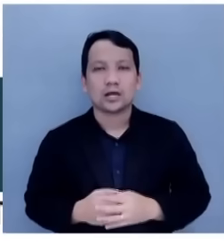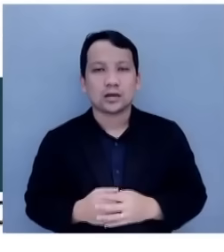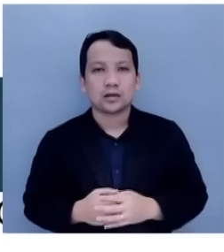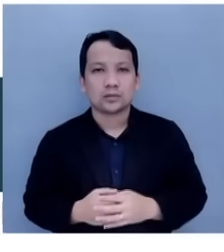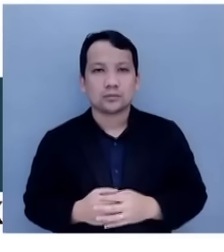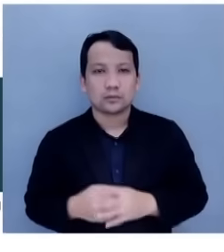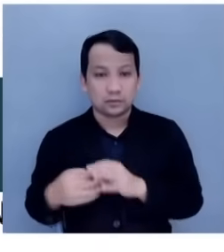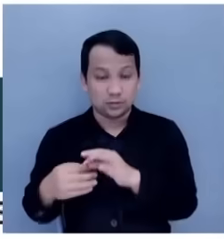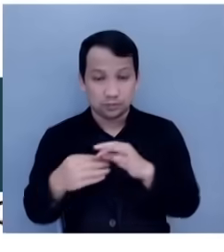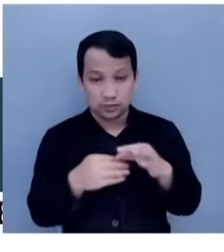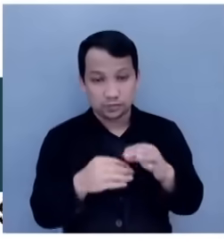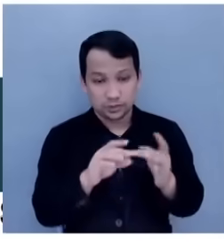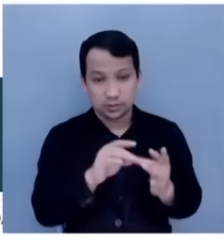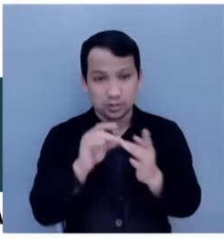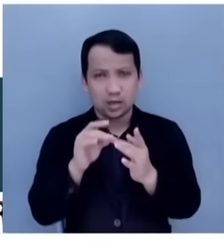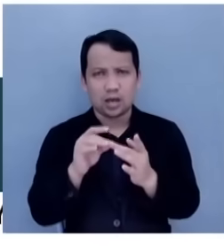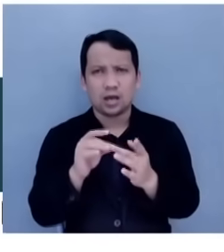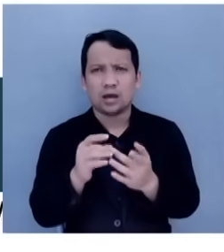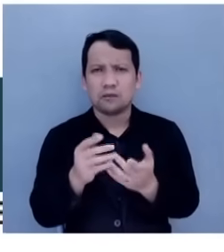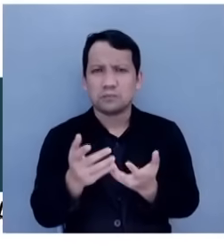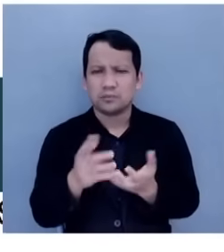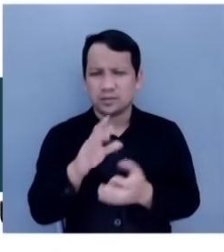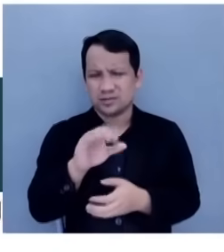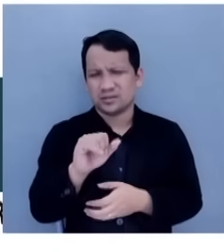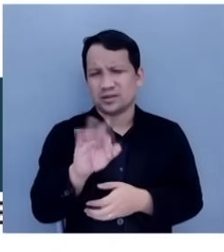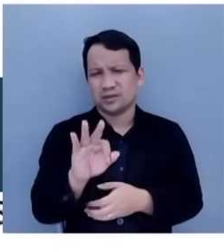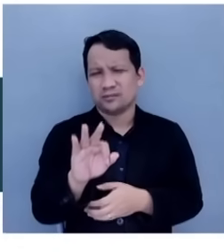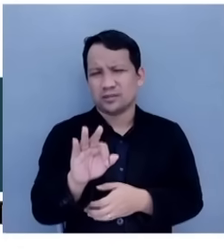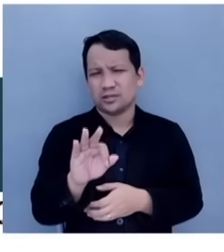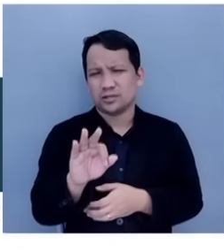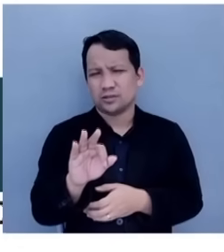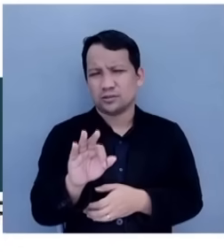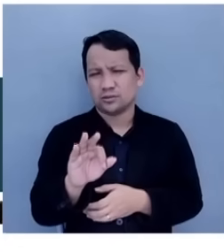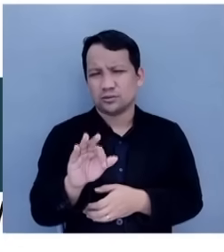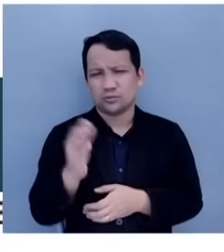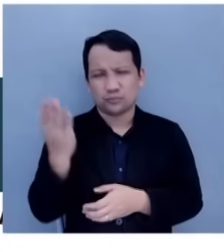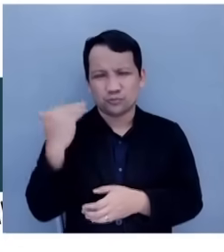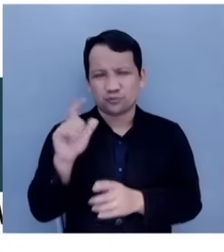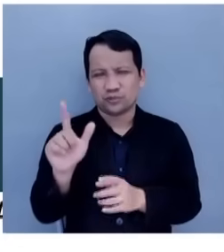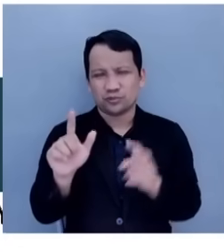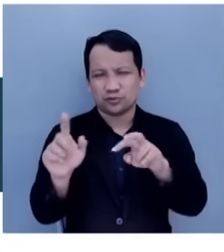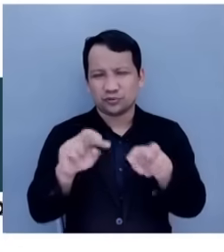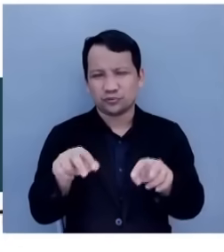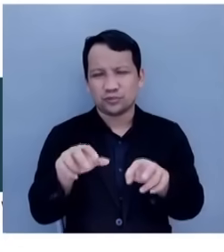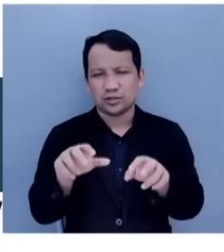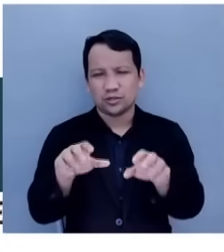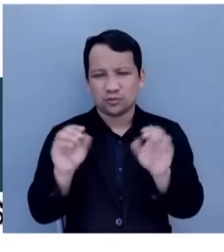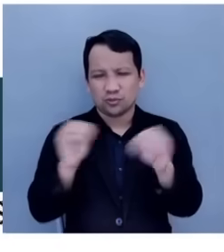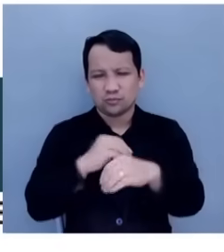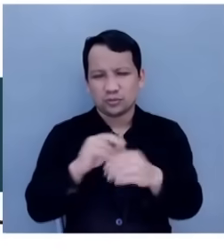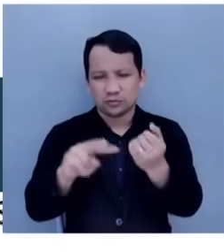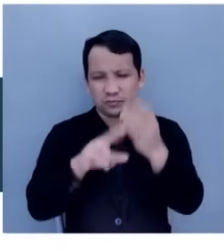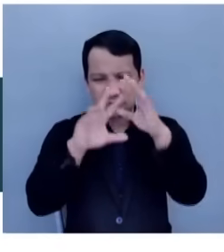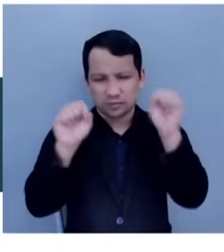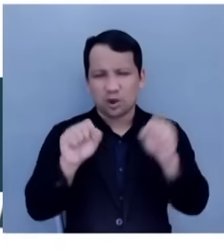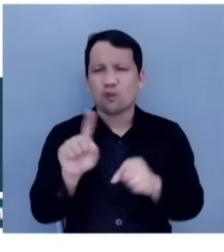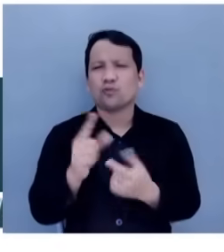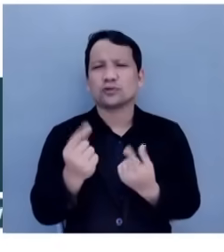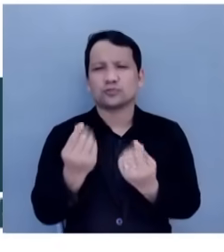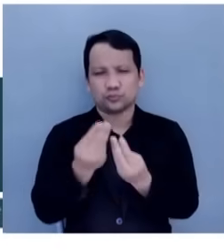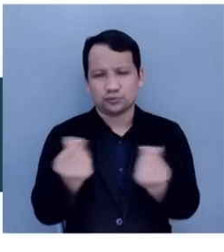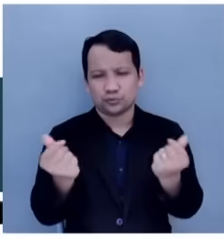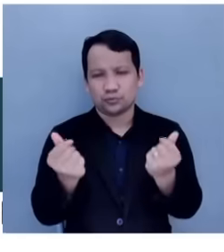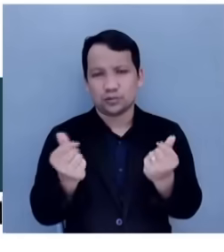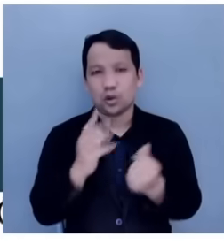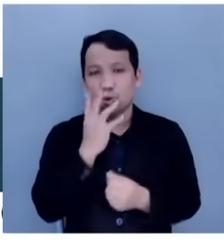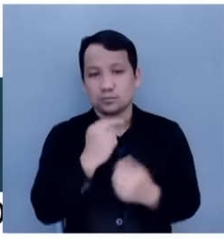particular po dito po sa CIF ng OVP noong 2022, what is your course of action to exact